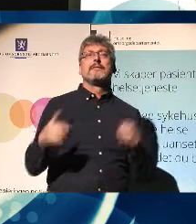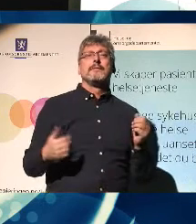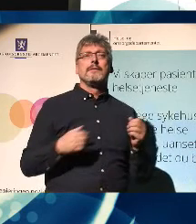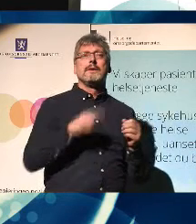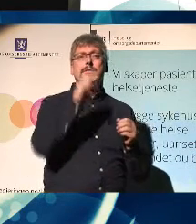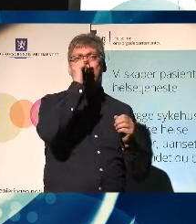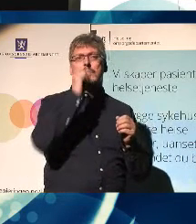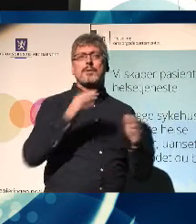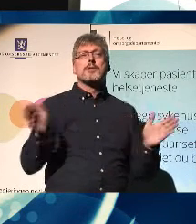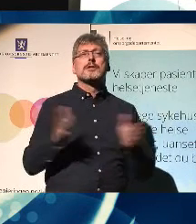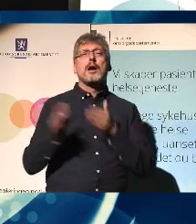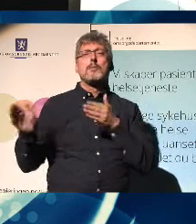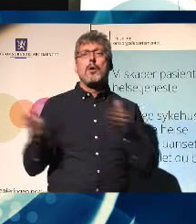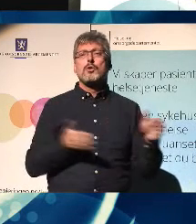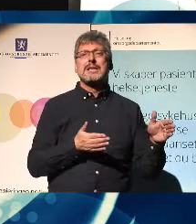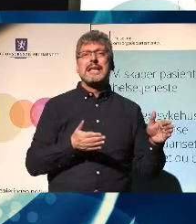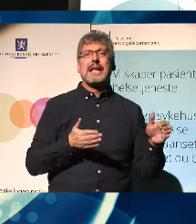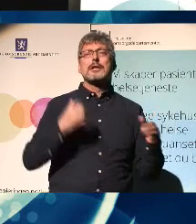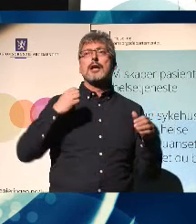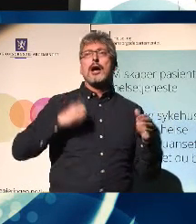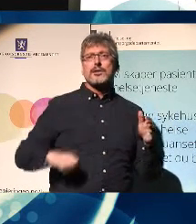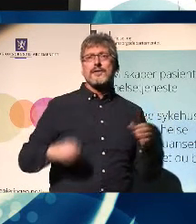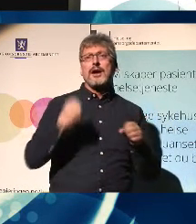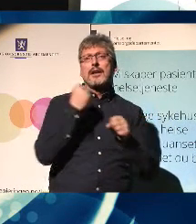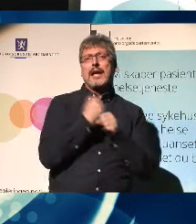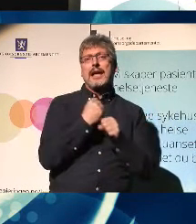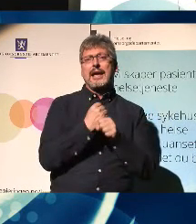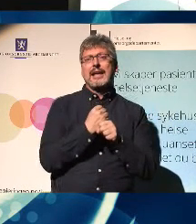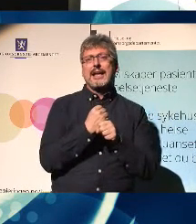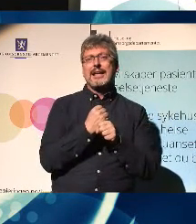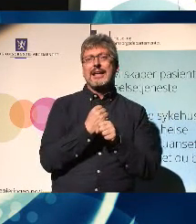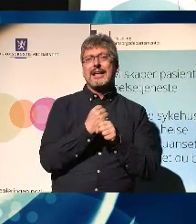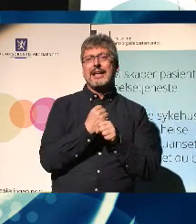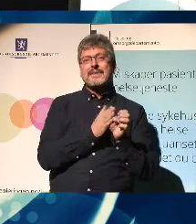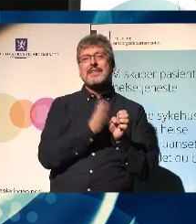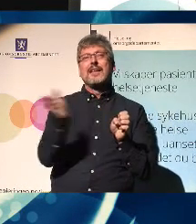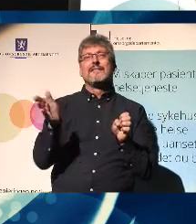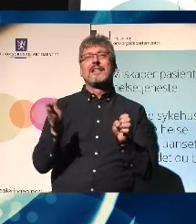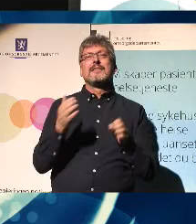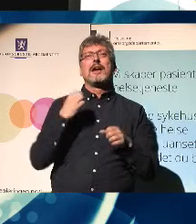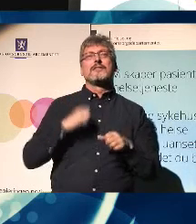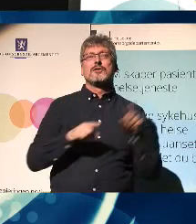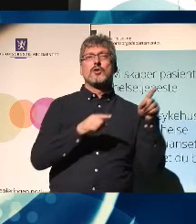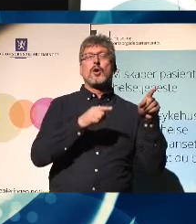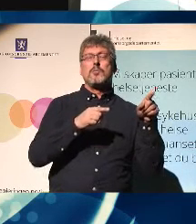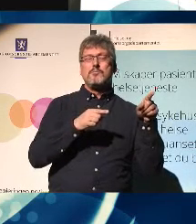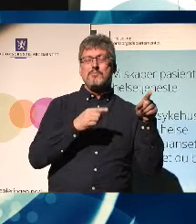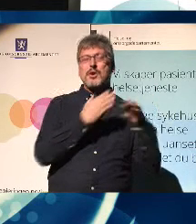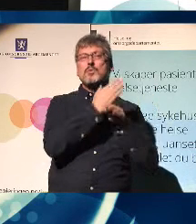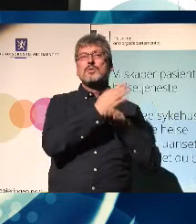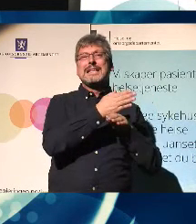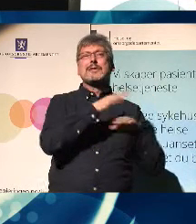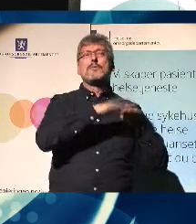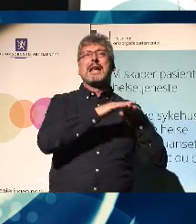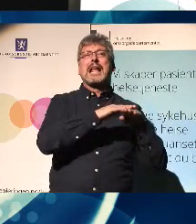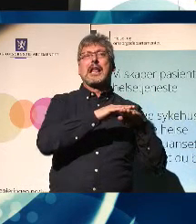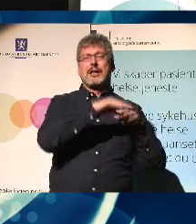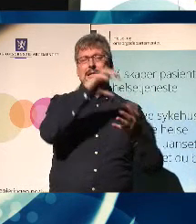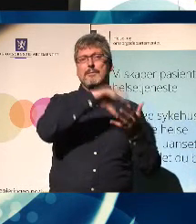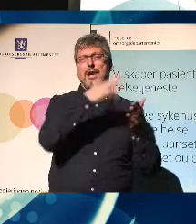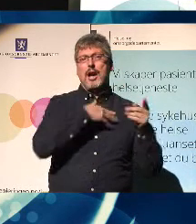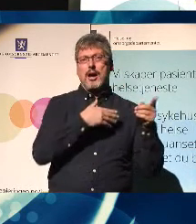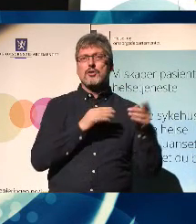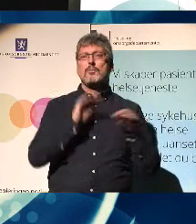et samordningsansvar. Egentlig en avledning av det ansvaret som justis- og beredskapsdepartementet har, som et